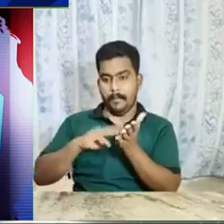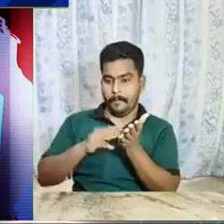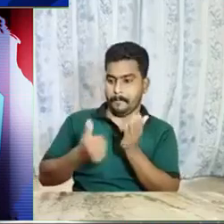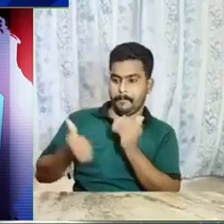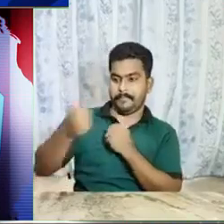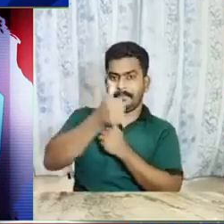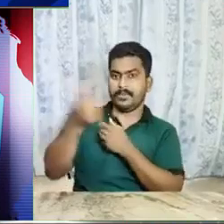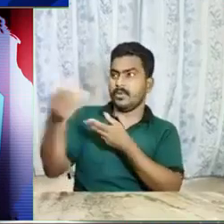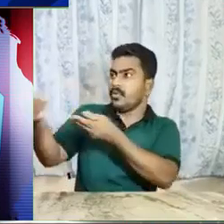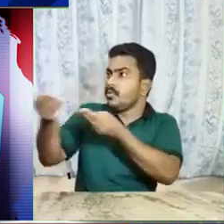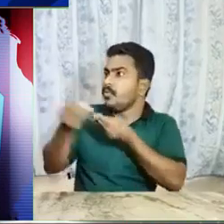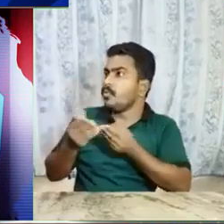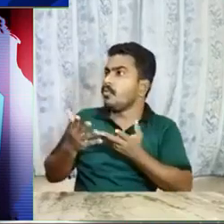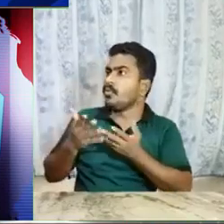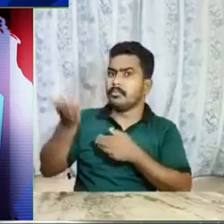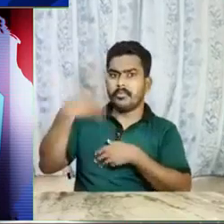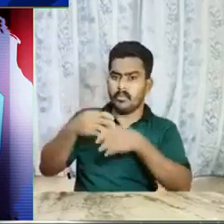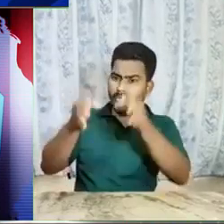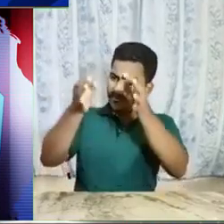ഒരു വിമാനത്തിൽ